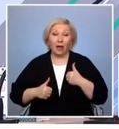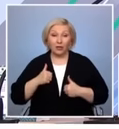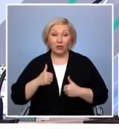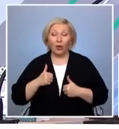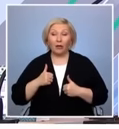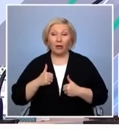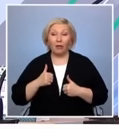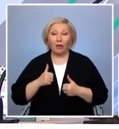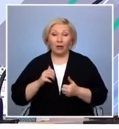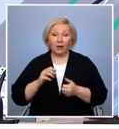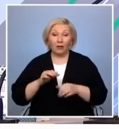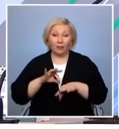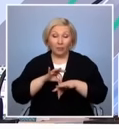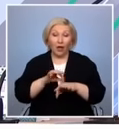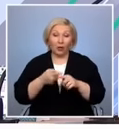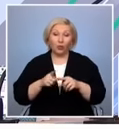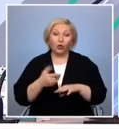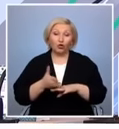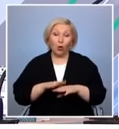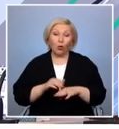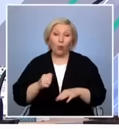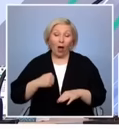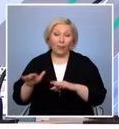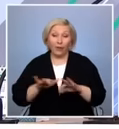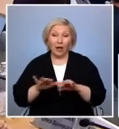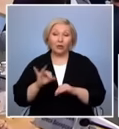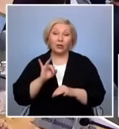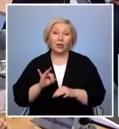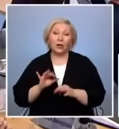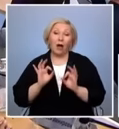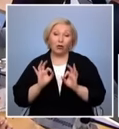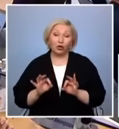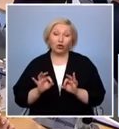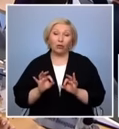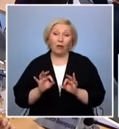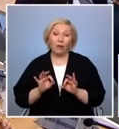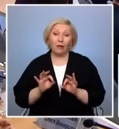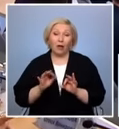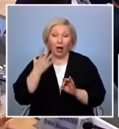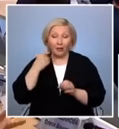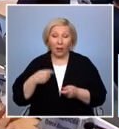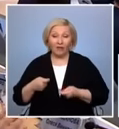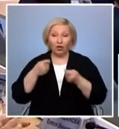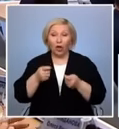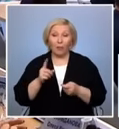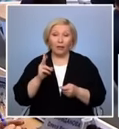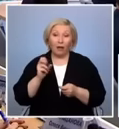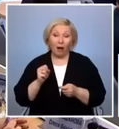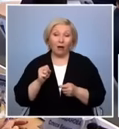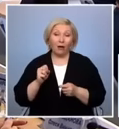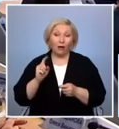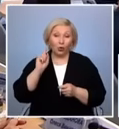Прочаковской, воодушевление глубинного народа выразилось в том, что она, Прочаковская, сняла аж 216 видеовопросов